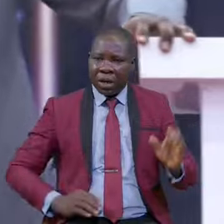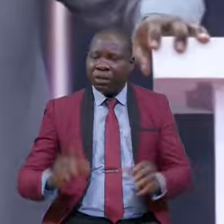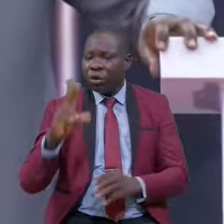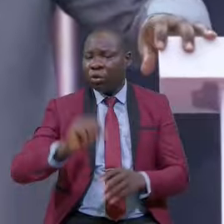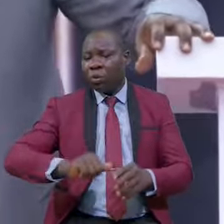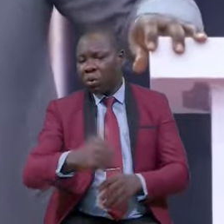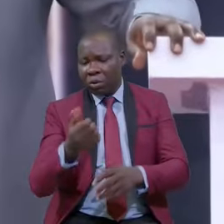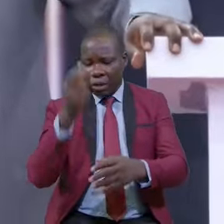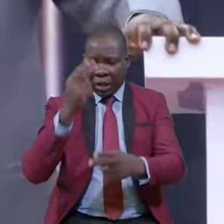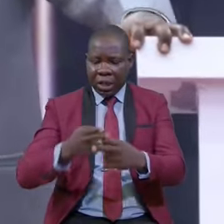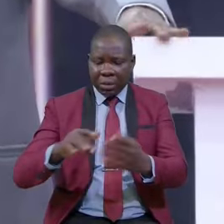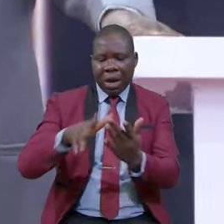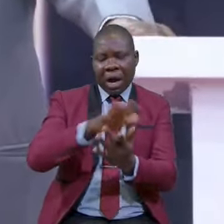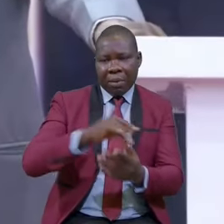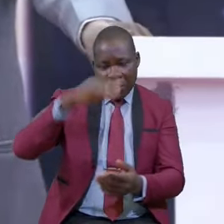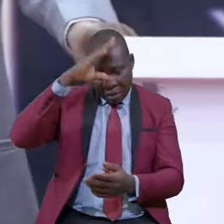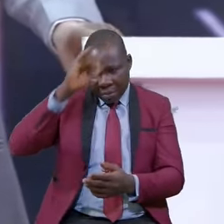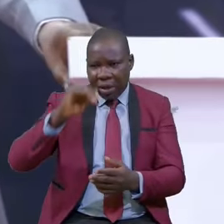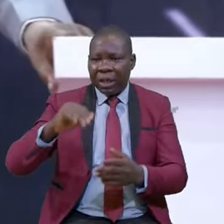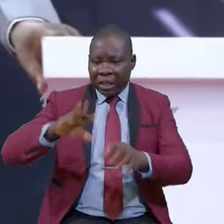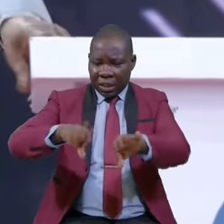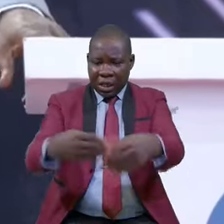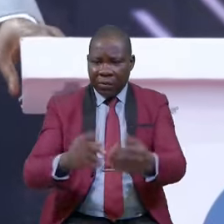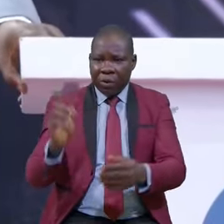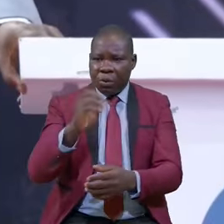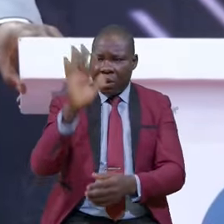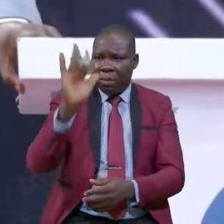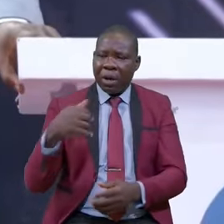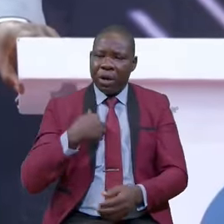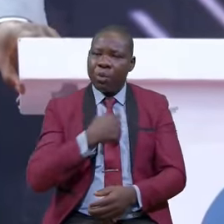nous pouvons être sauvés. C'est Jésus-Christ.